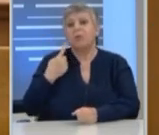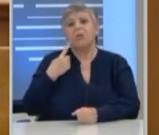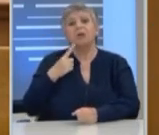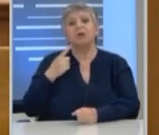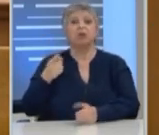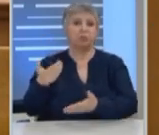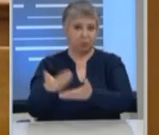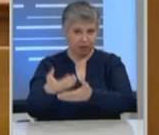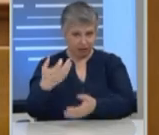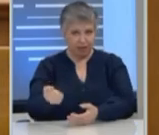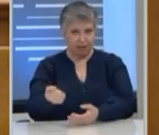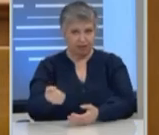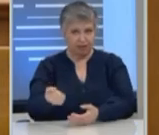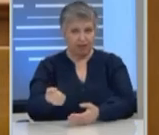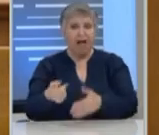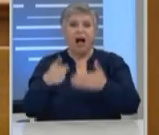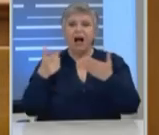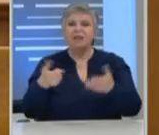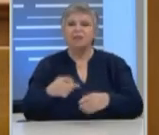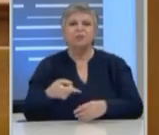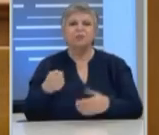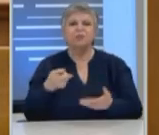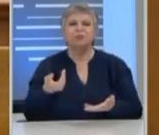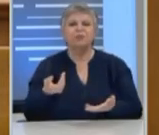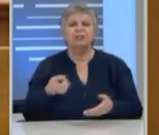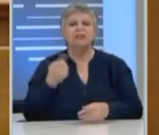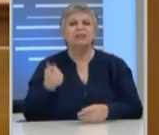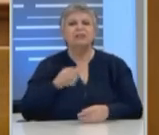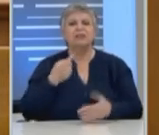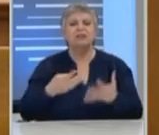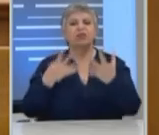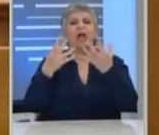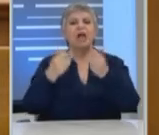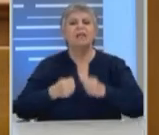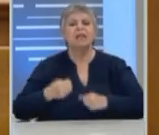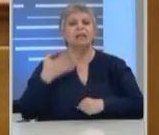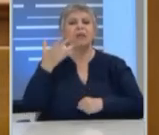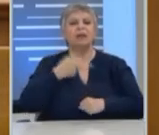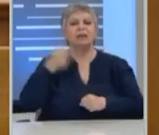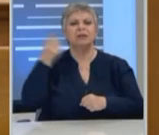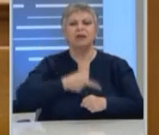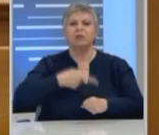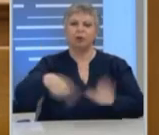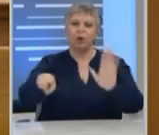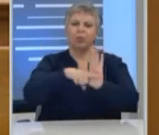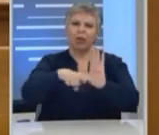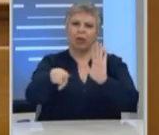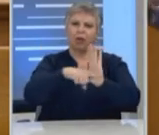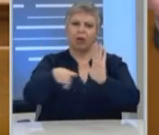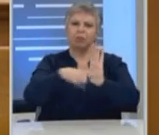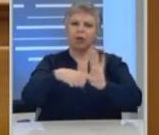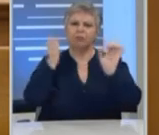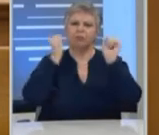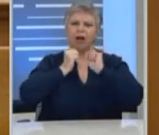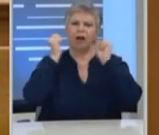αλλά το 95% της παρουσίας σας το αφιερώνετε σε μια αρνητική και καταστροφολογική κριτική. Μόνο